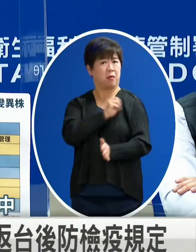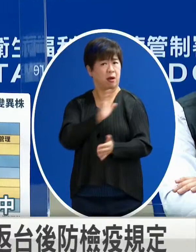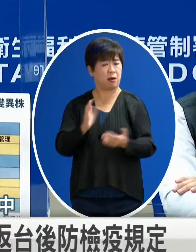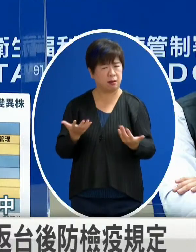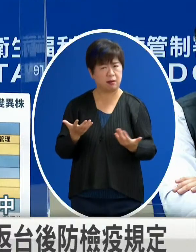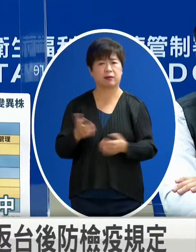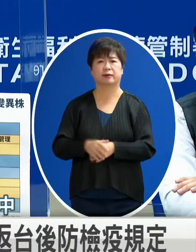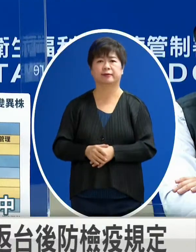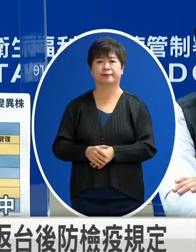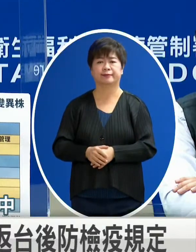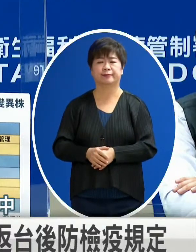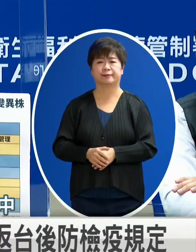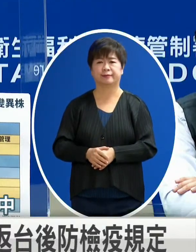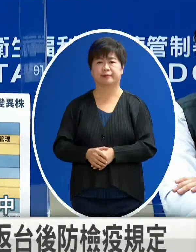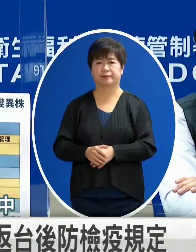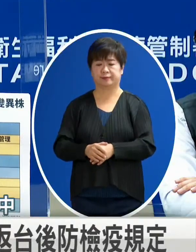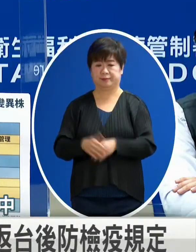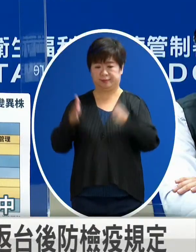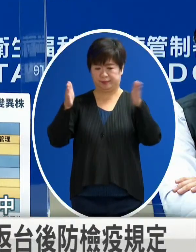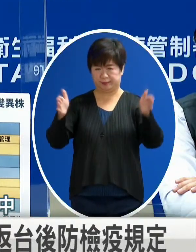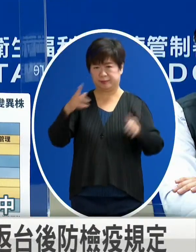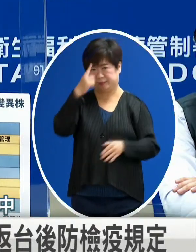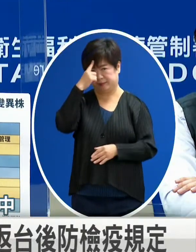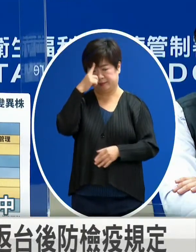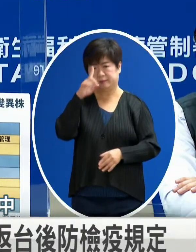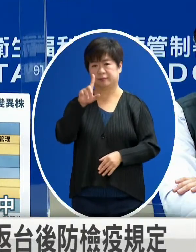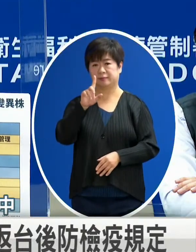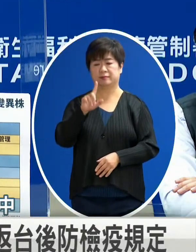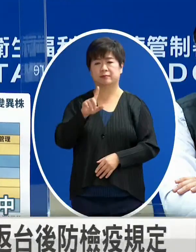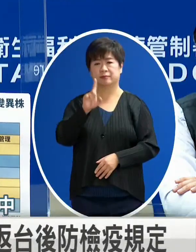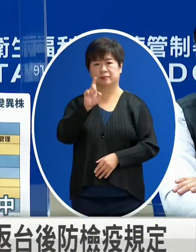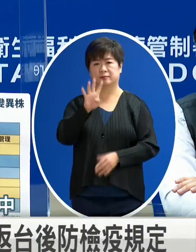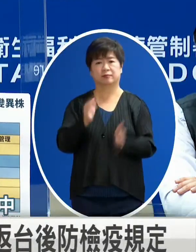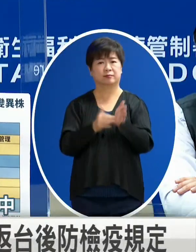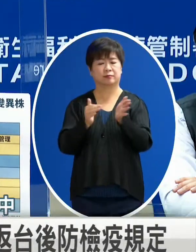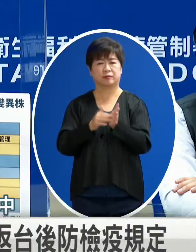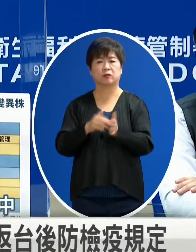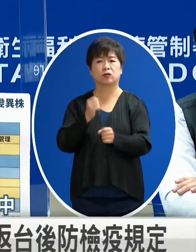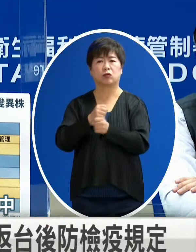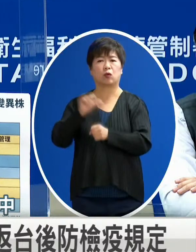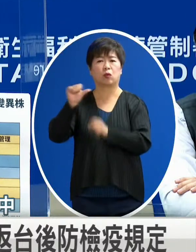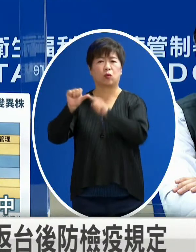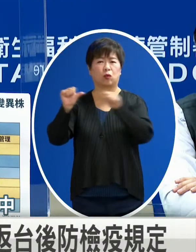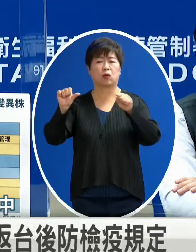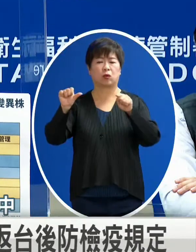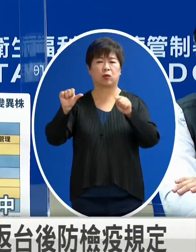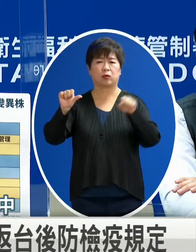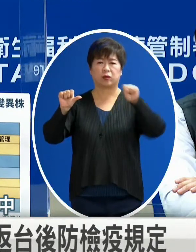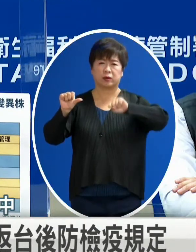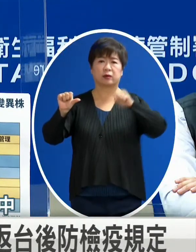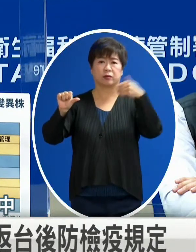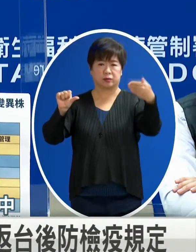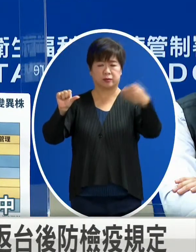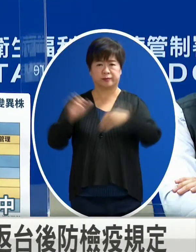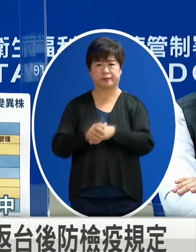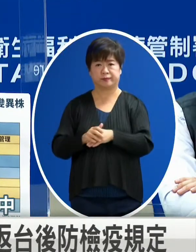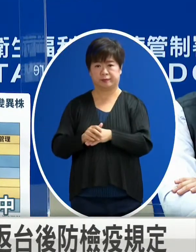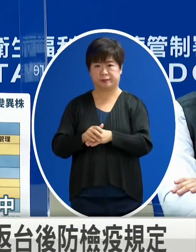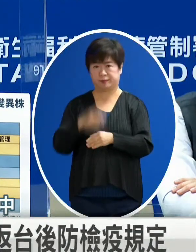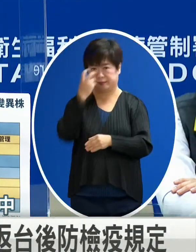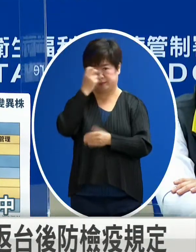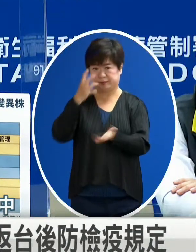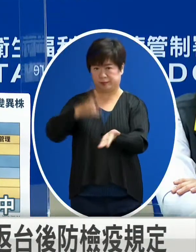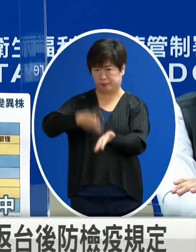苗的，好，那也间隔了14天的，好，那要做5加9哈，那中间要裁剪也是一样是